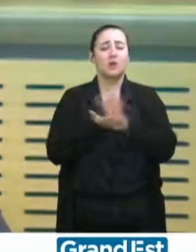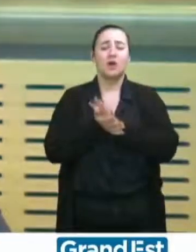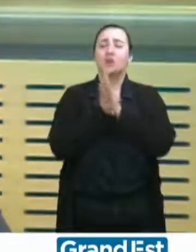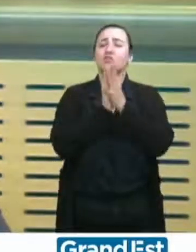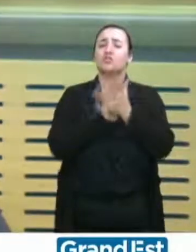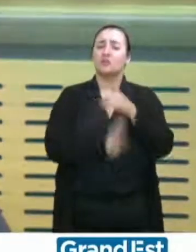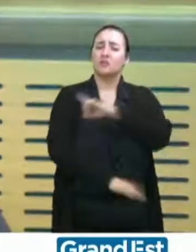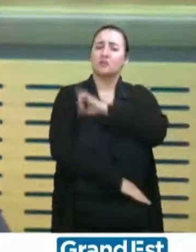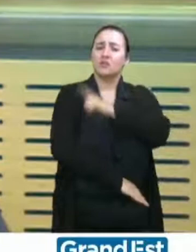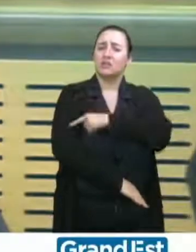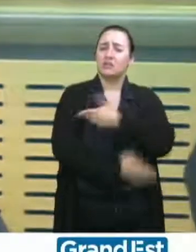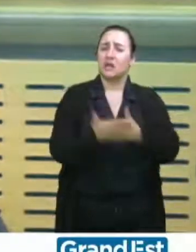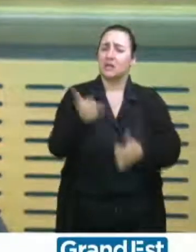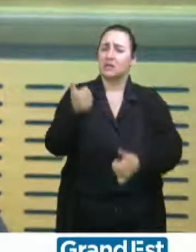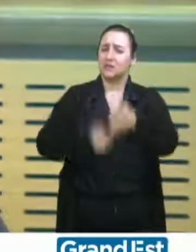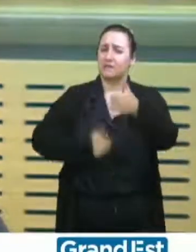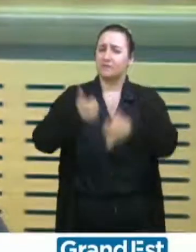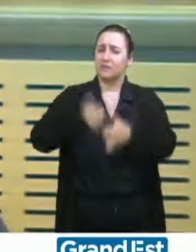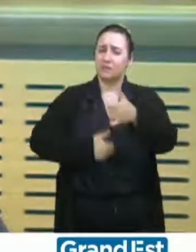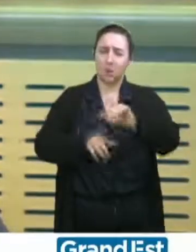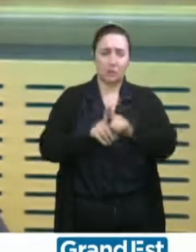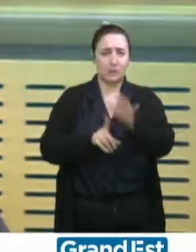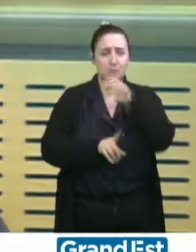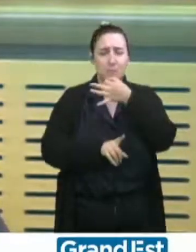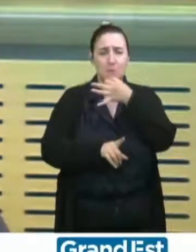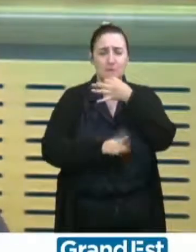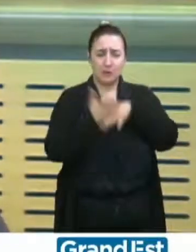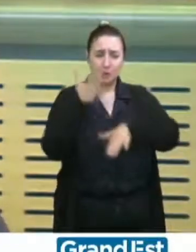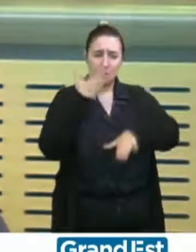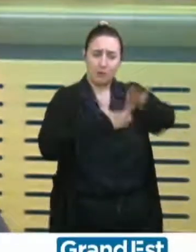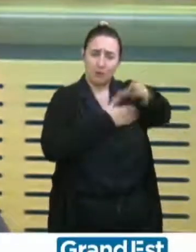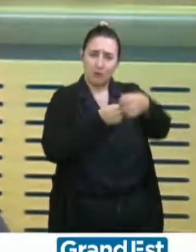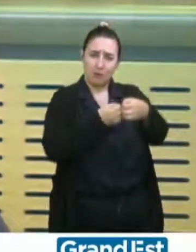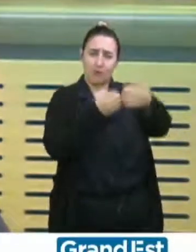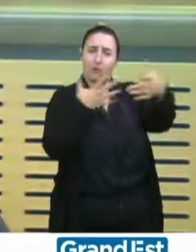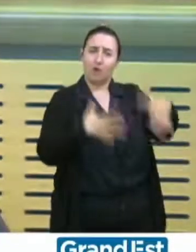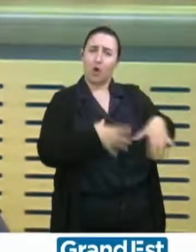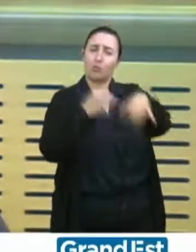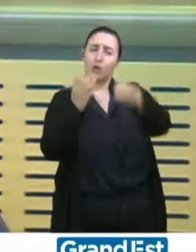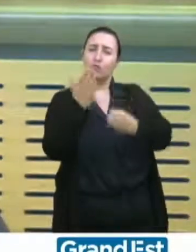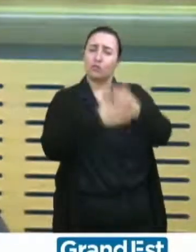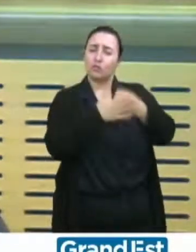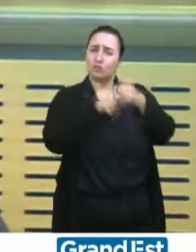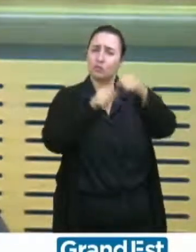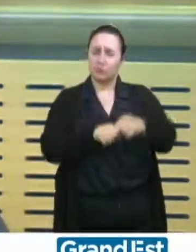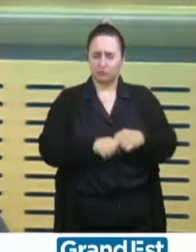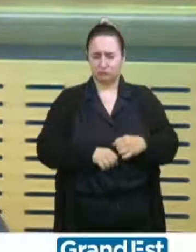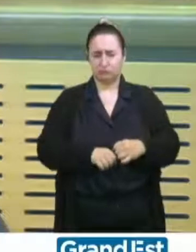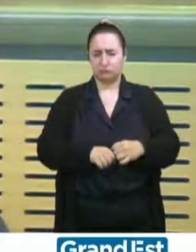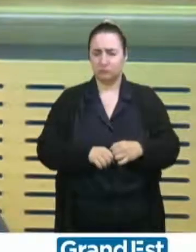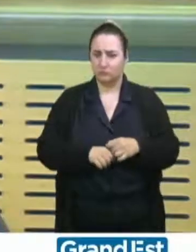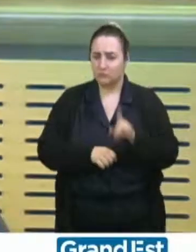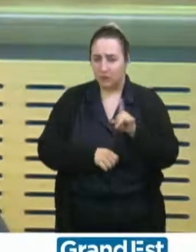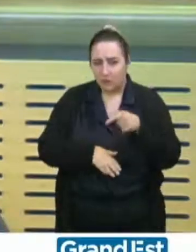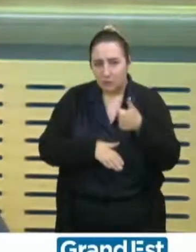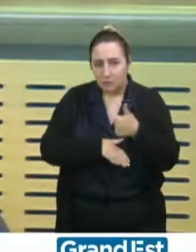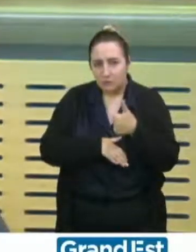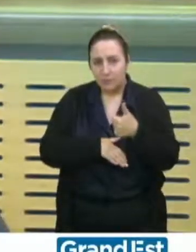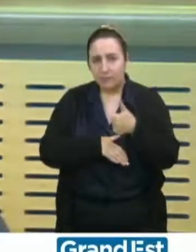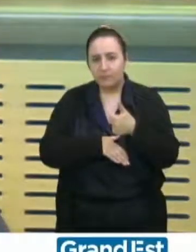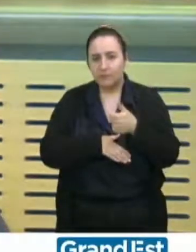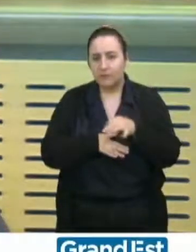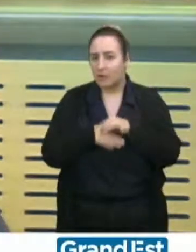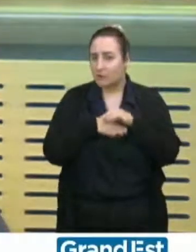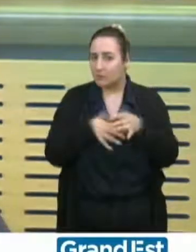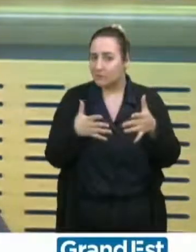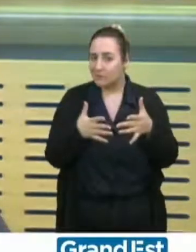de croissance de développement et d'emplois vous avez pourtant et ce n'est pas la première fois que je le rappelle ici accompagné la fermeture